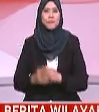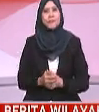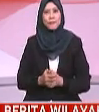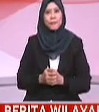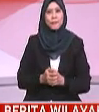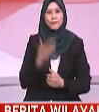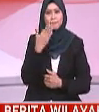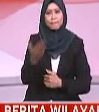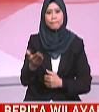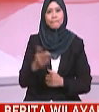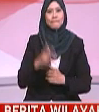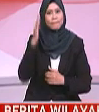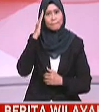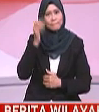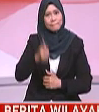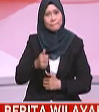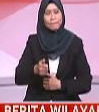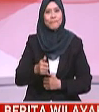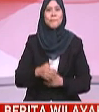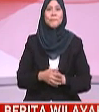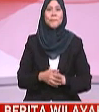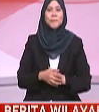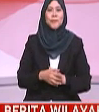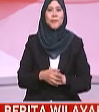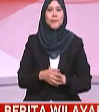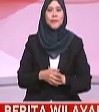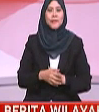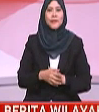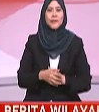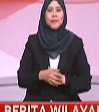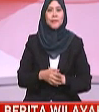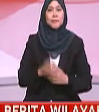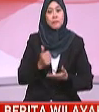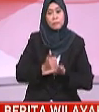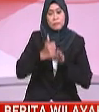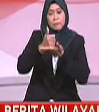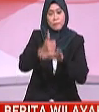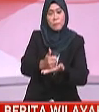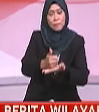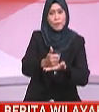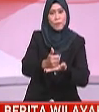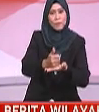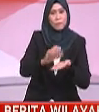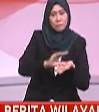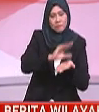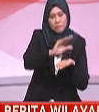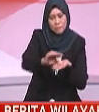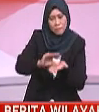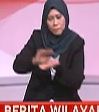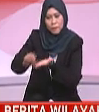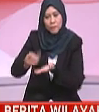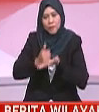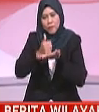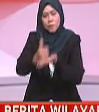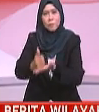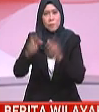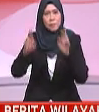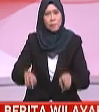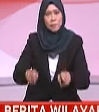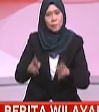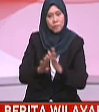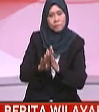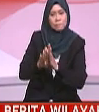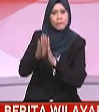Terima kasih Miza, salam hormat dan salam sejahtera. Setiap bantuan yang diagihkan untuk membantu rakyat dari segi